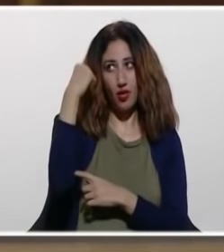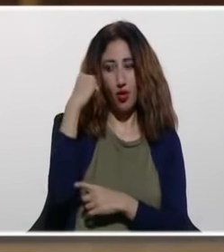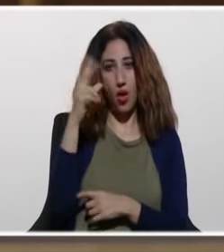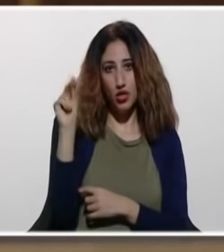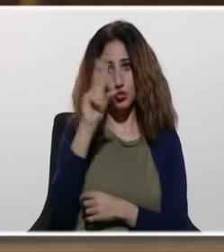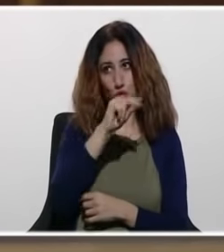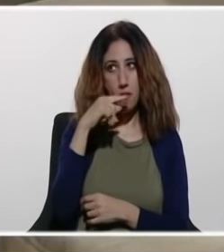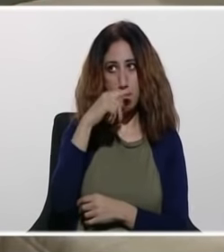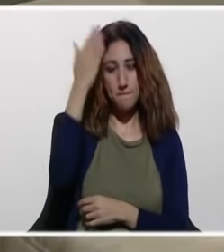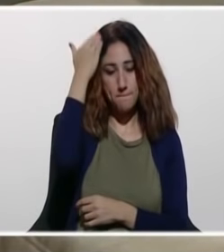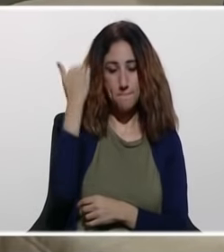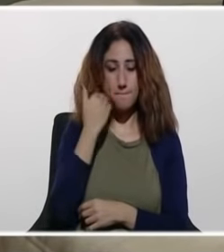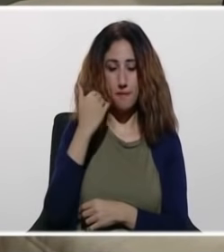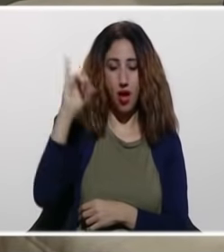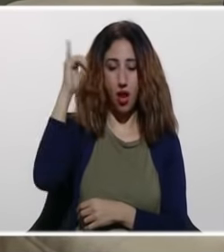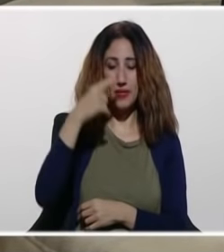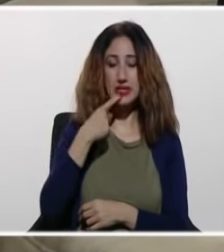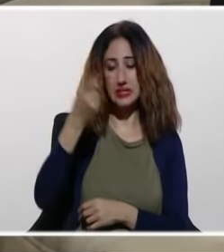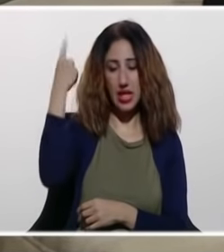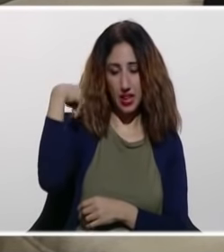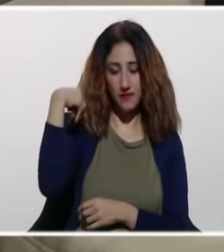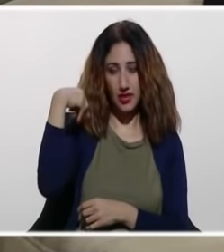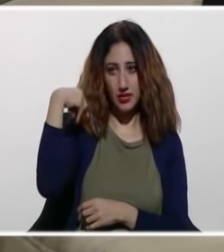2020؟ اخدت السنة اللي فاتت